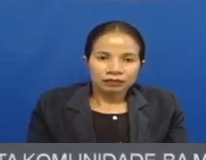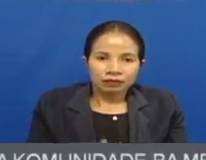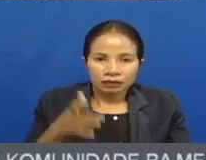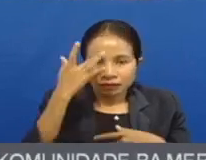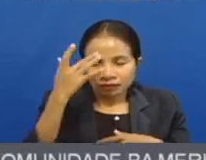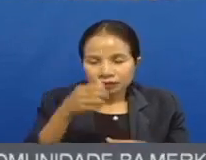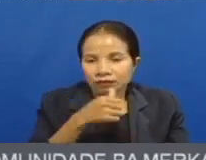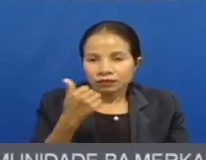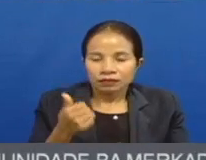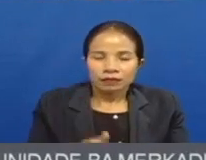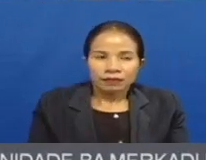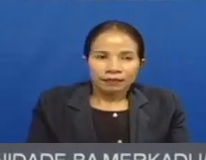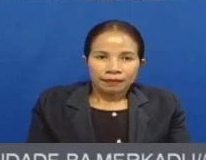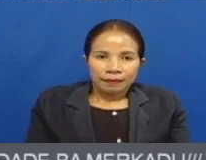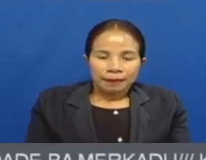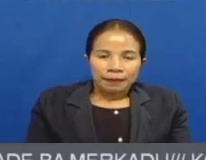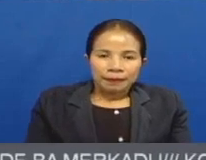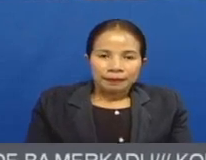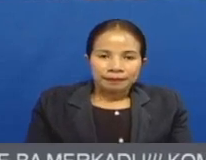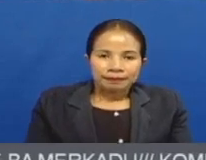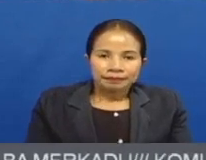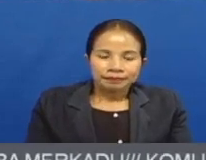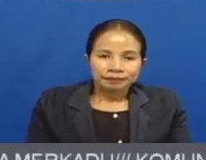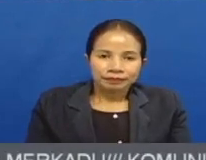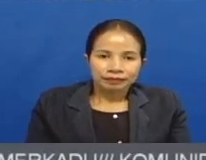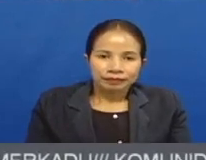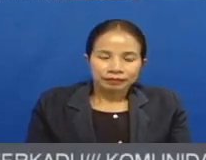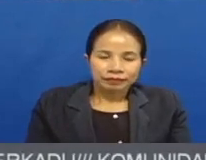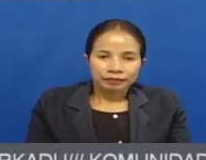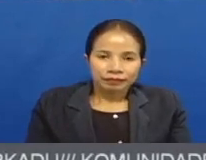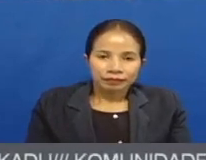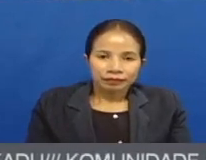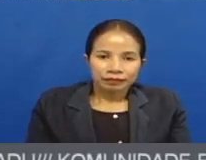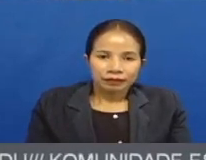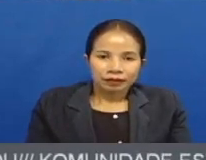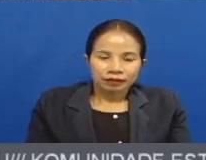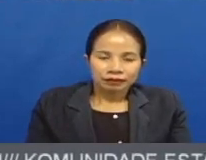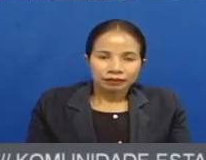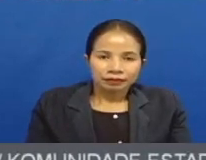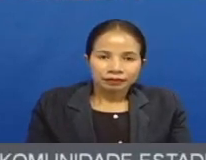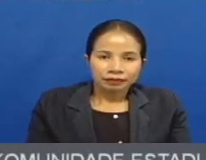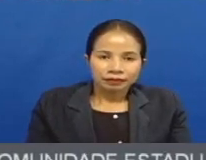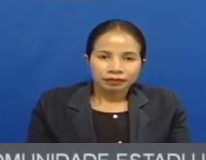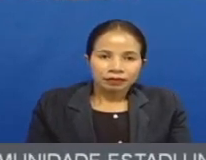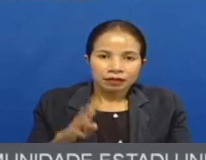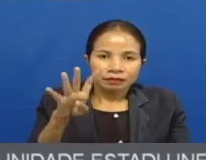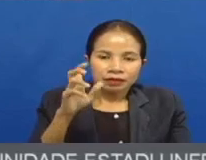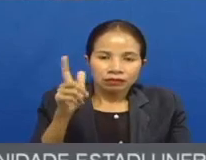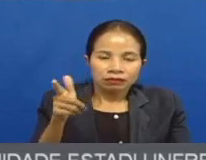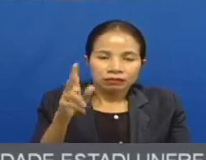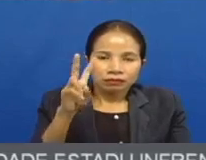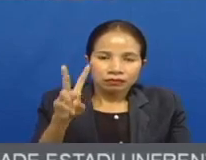homorasil selu, orasil kansa, skavies, dermatitis, ruin moras, nemak total